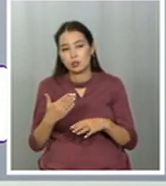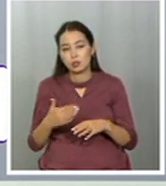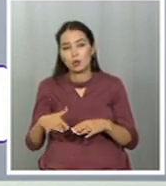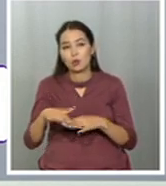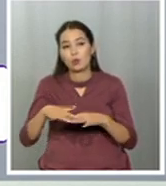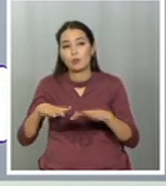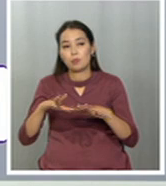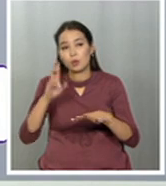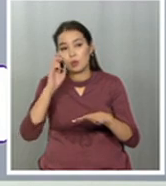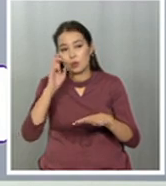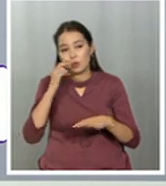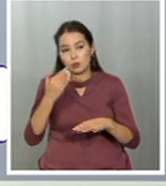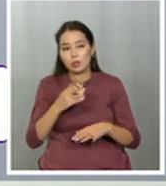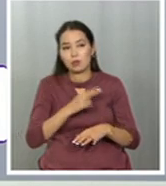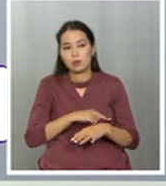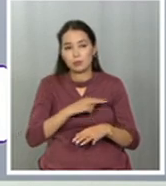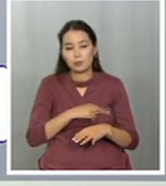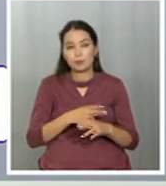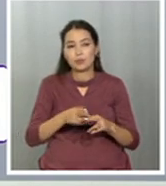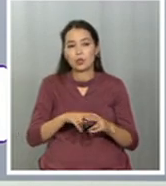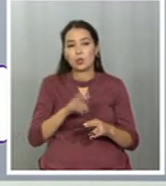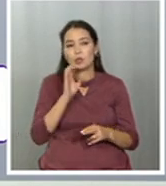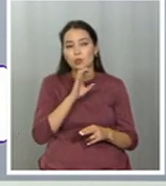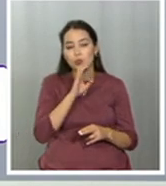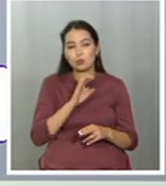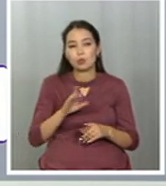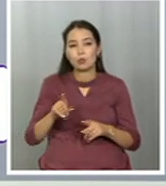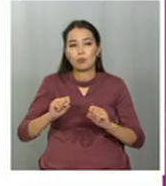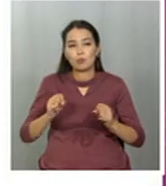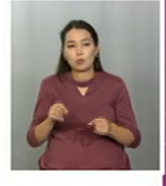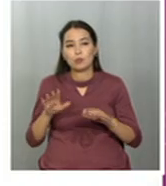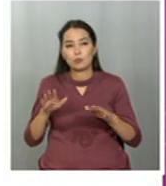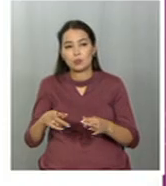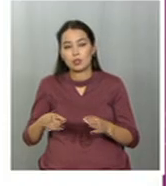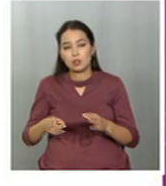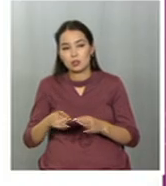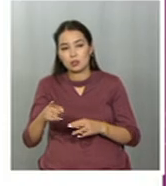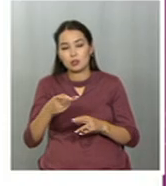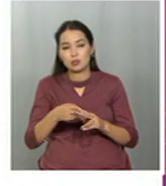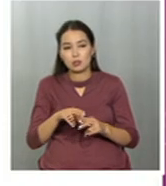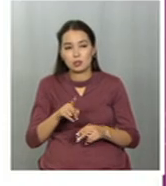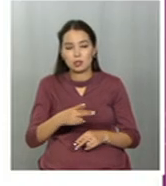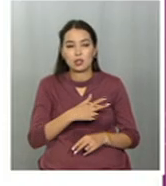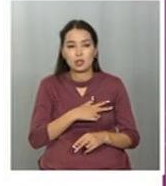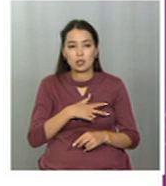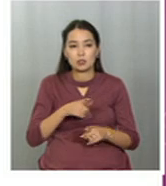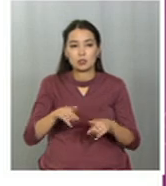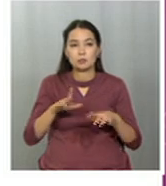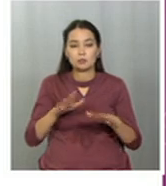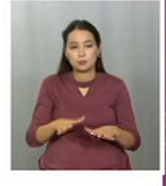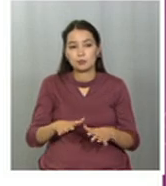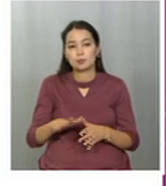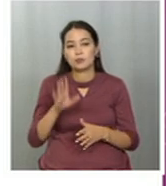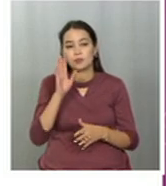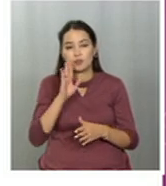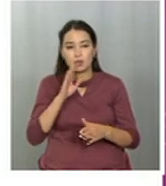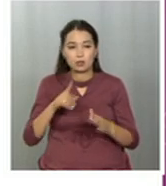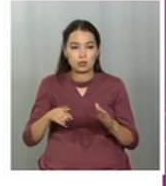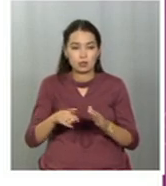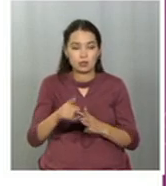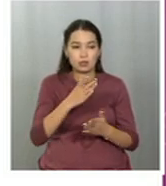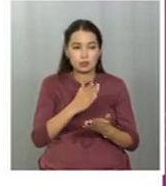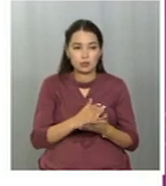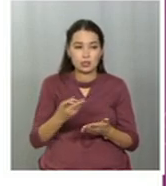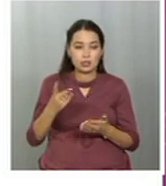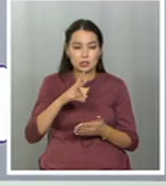су жүйесінің солтүстік мұхитқа баратын жолы осы Канада, Ресей мемлекеттері арқылы жалғасады. Яғни бұл екі